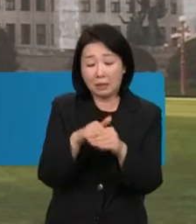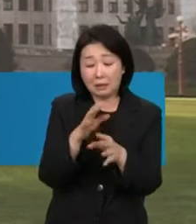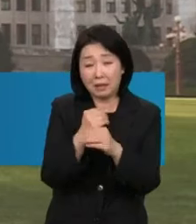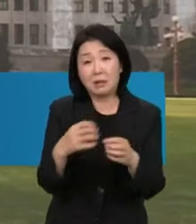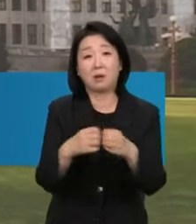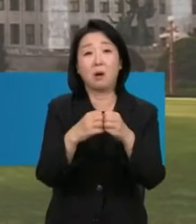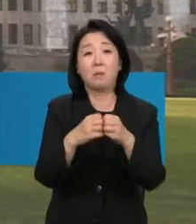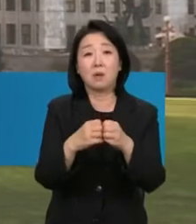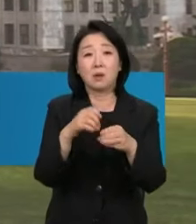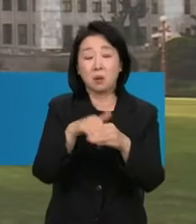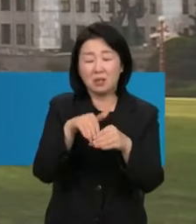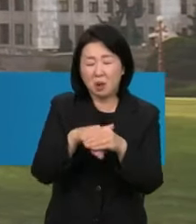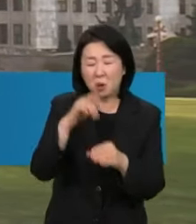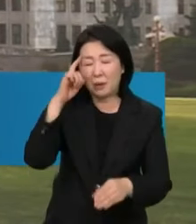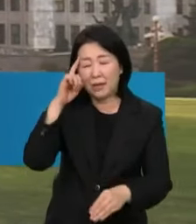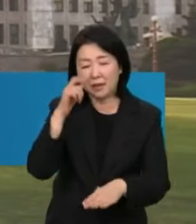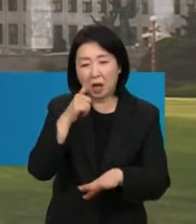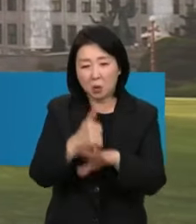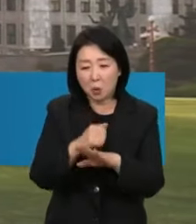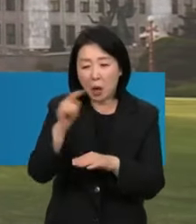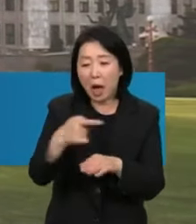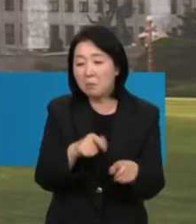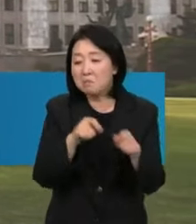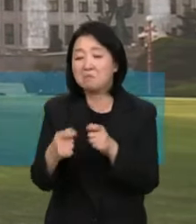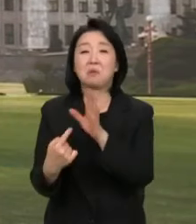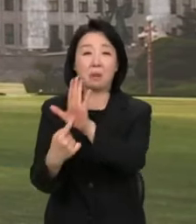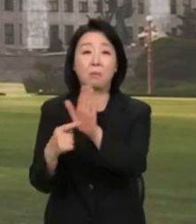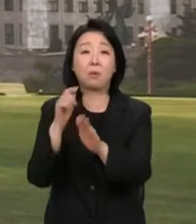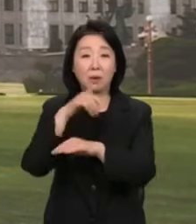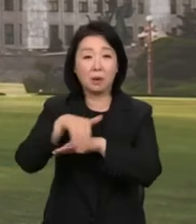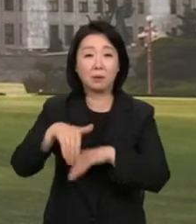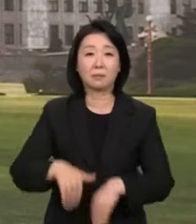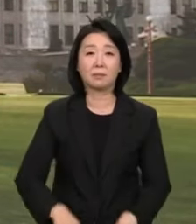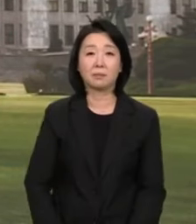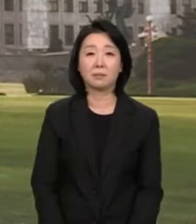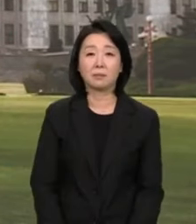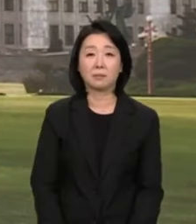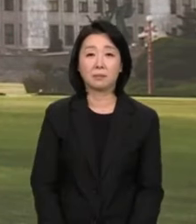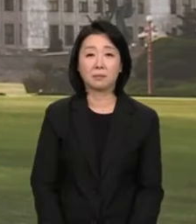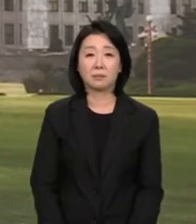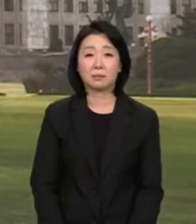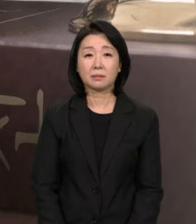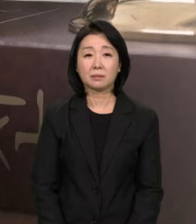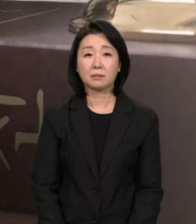겹치자 선거를 의식해 뒤로 미룬 게 아니냐는 지적이 나온 겁니다. 김민 기자입니다.